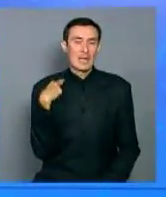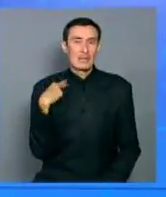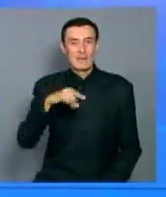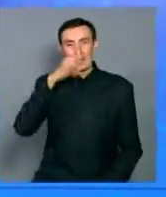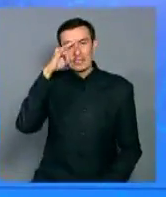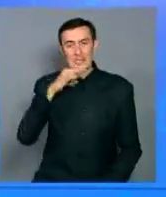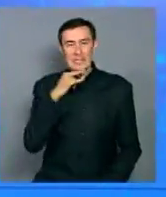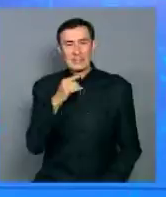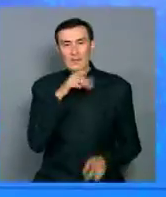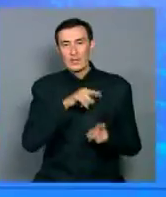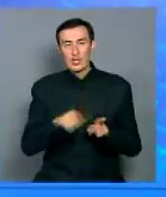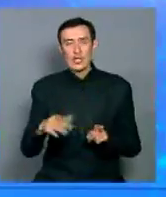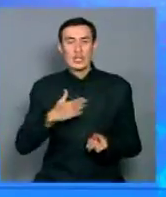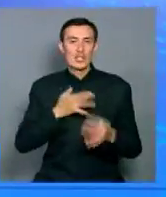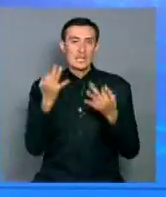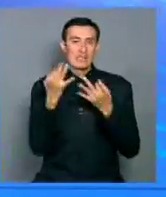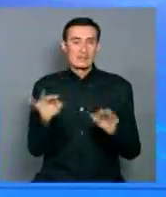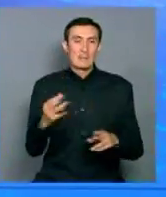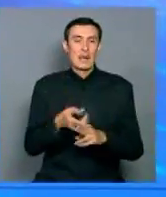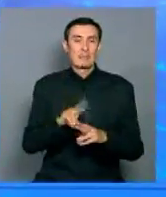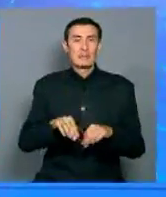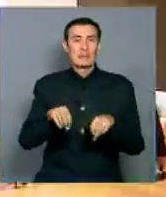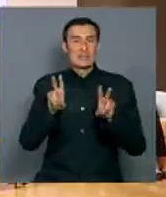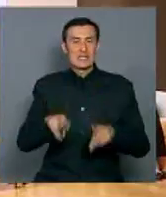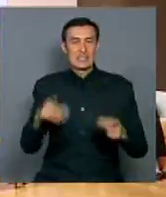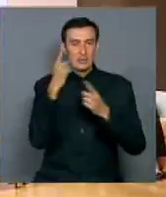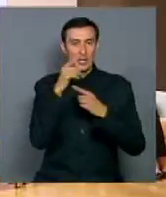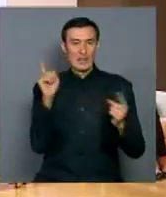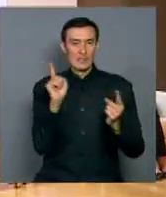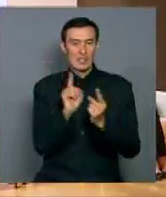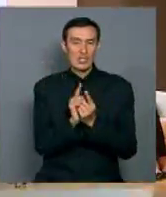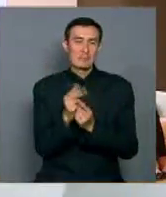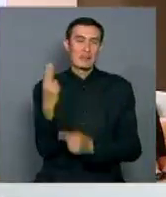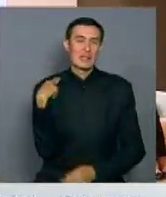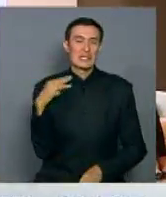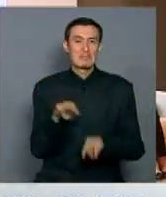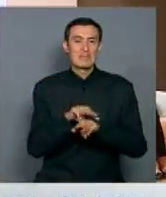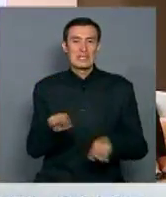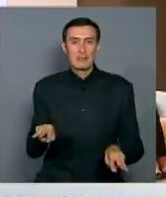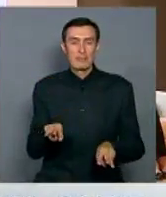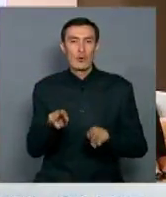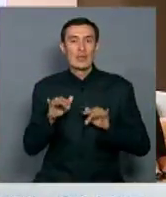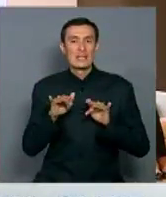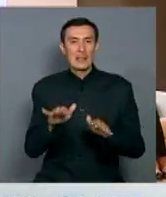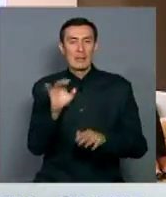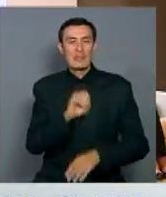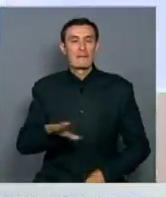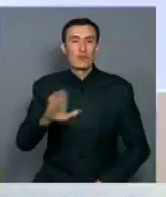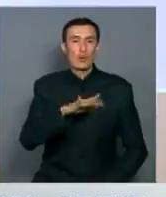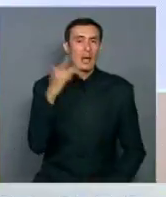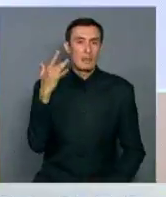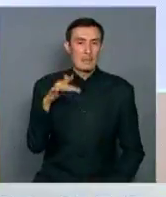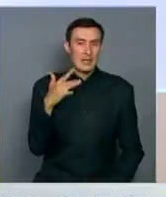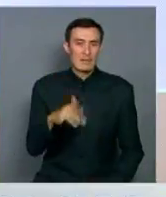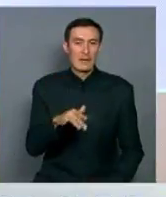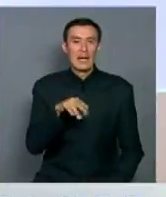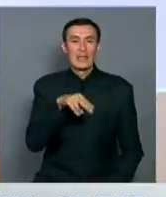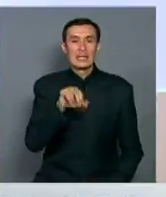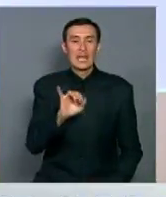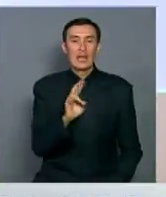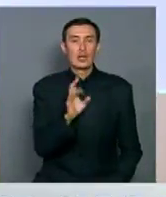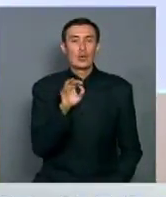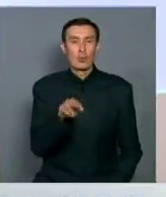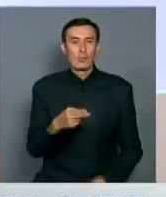Великобританию и в Казахстан за годы нашей независимости. Об этом эксперты сообщили на встрече с британским министром по делам Европы и Америки сэром Аланом